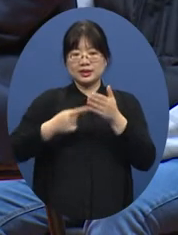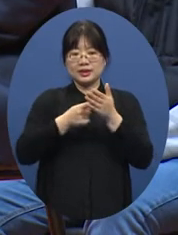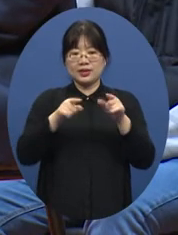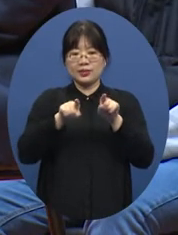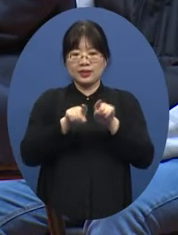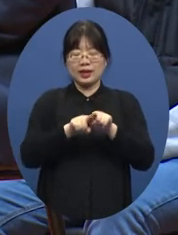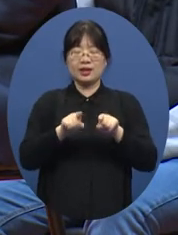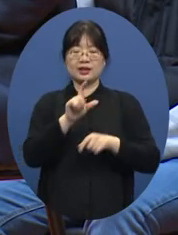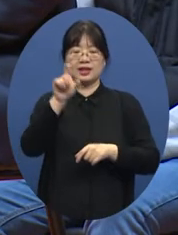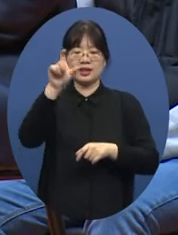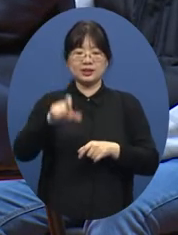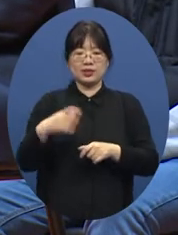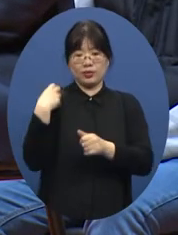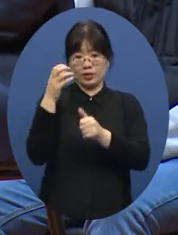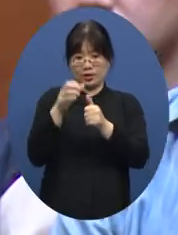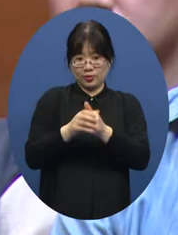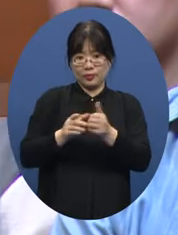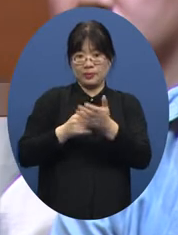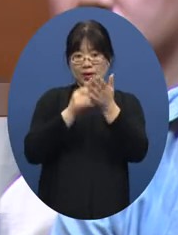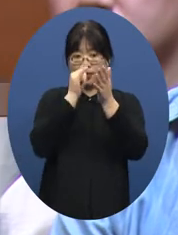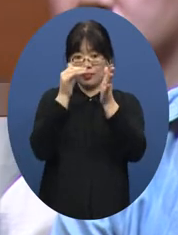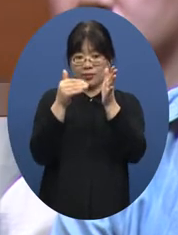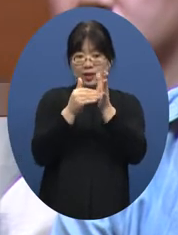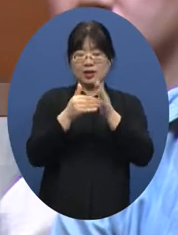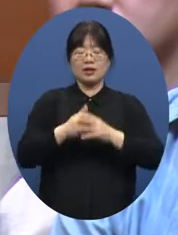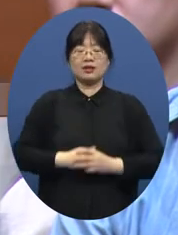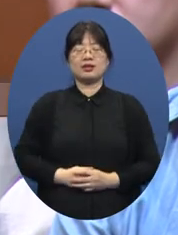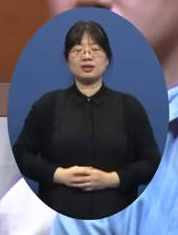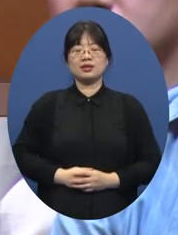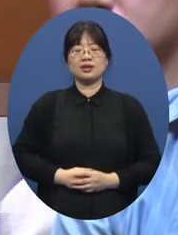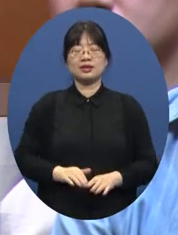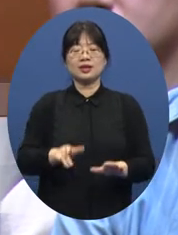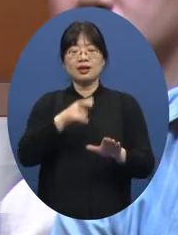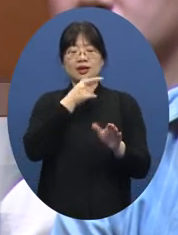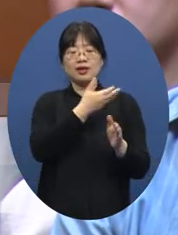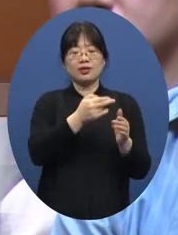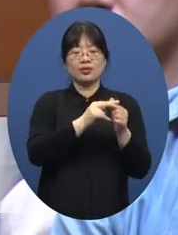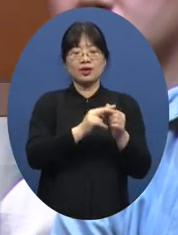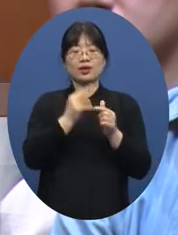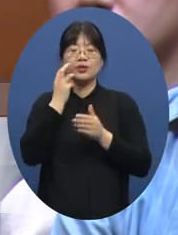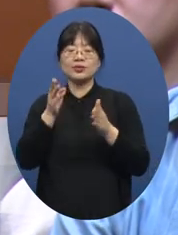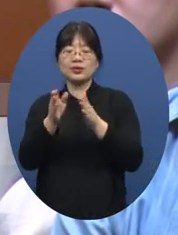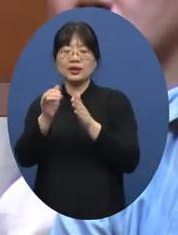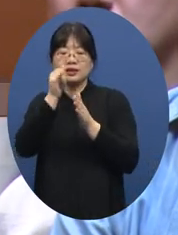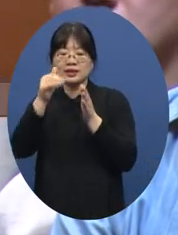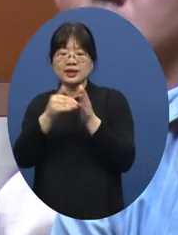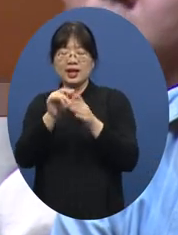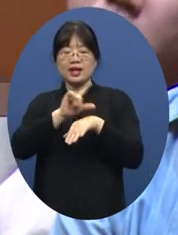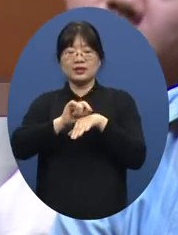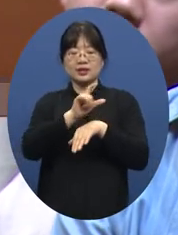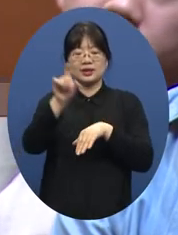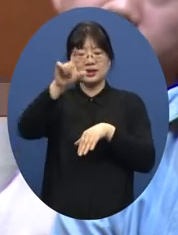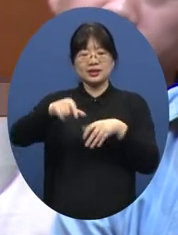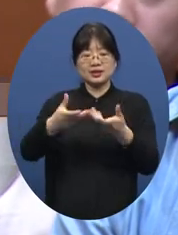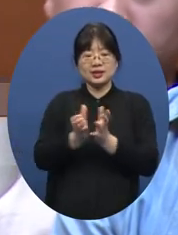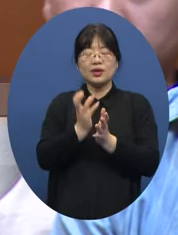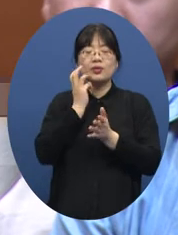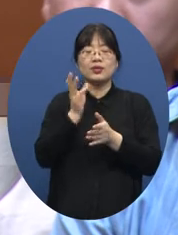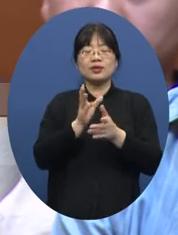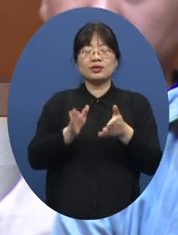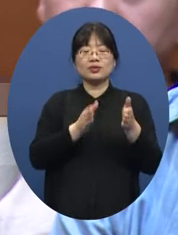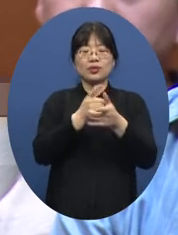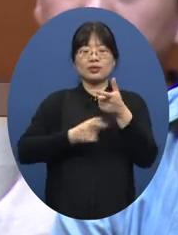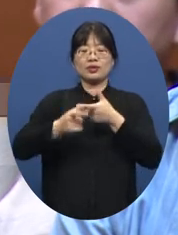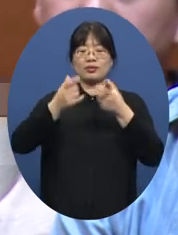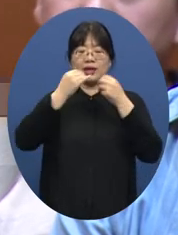지자체의 역할론이 부각됐습니다. 접경 지역에 강원도하고 경기도가 있는데 지방자치단체는 경기도가 더 많습니다.